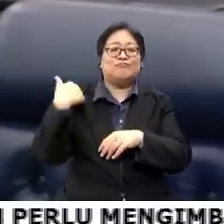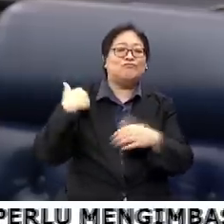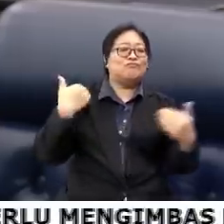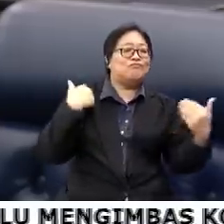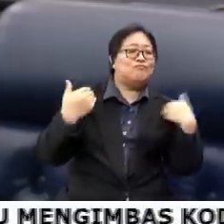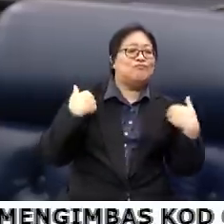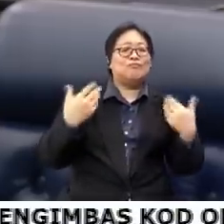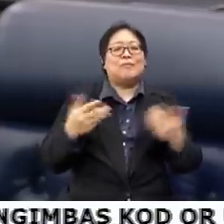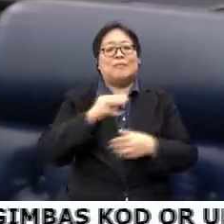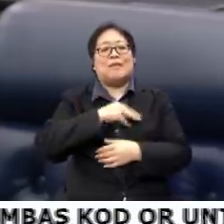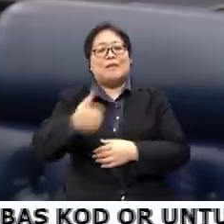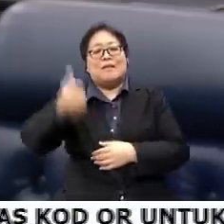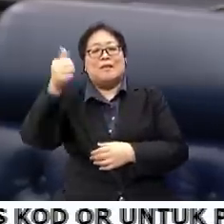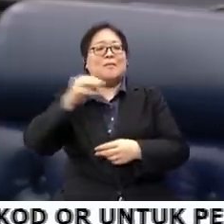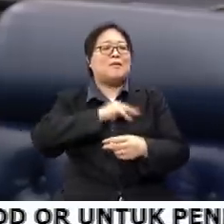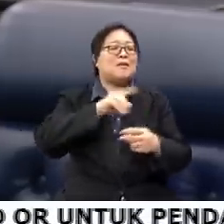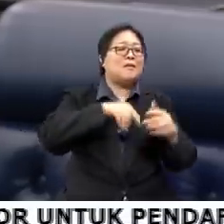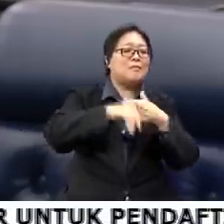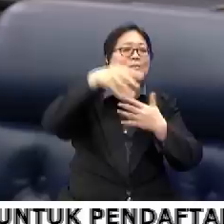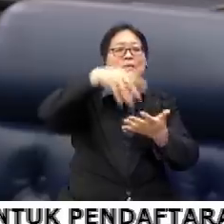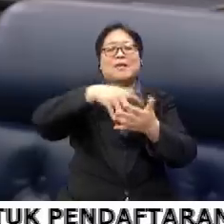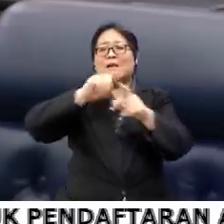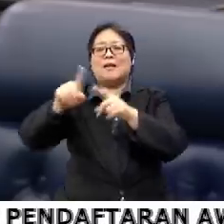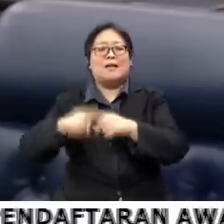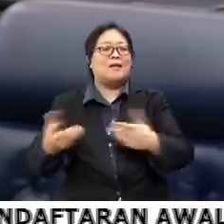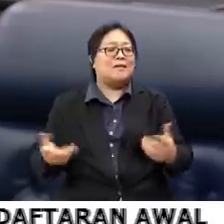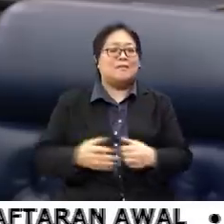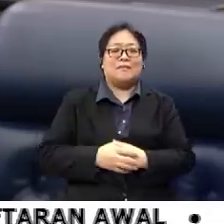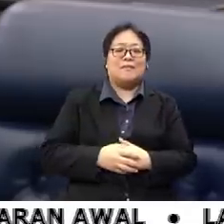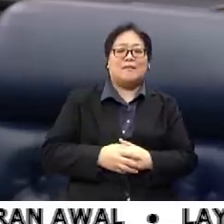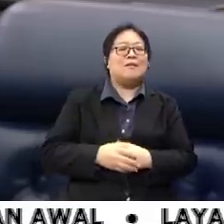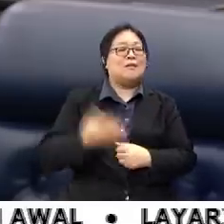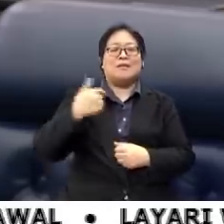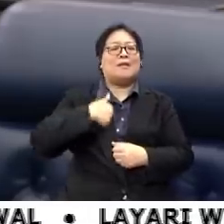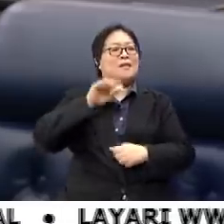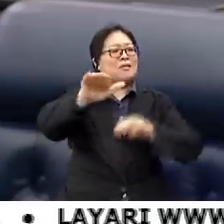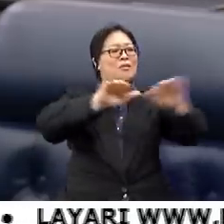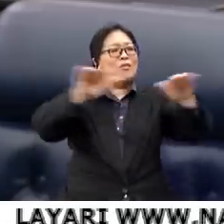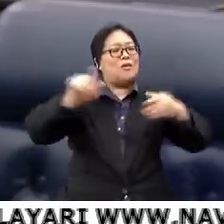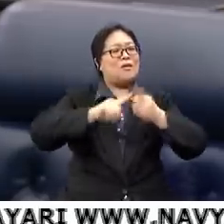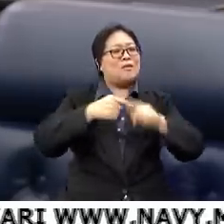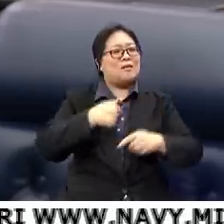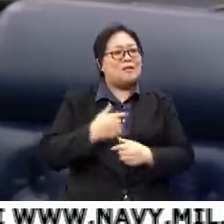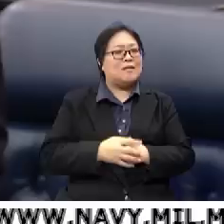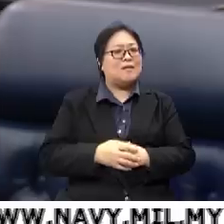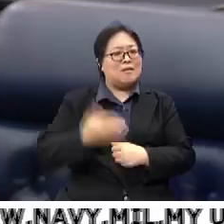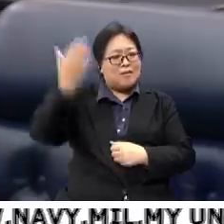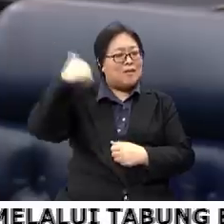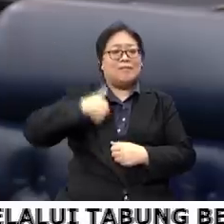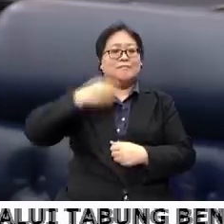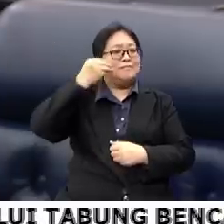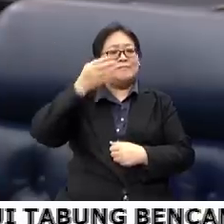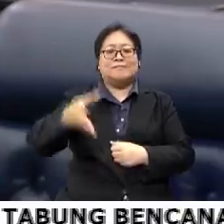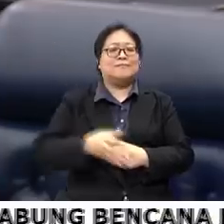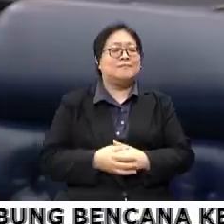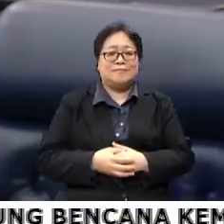jawatan. Menteri kanan lah, menteri kena masuk penjara lah musim Barisan Nasional dulu. Saya tegur rakan saya waktu dahulu, saya tak kisah.